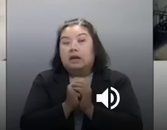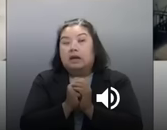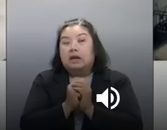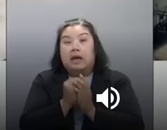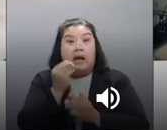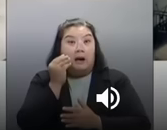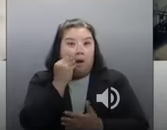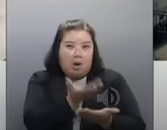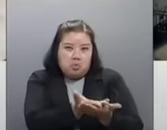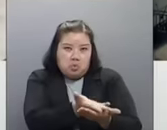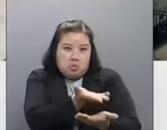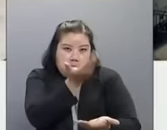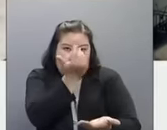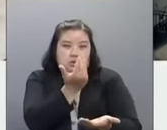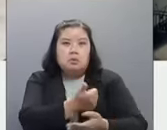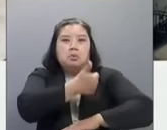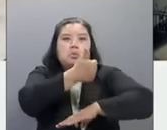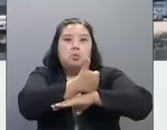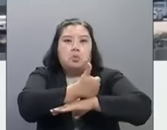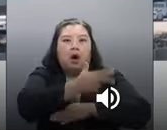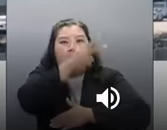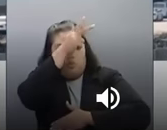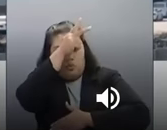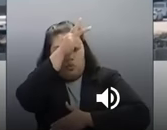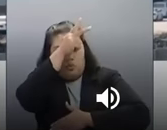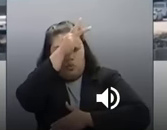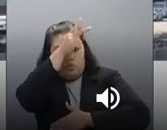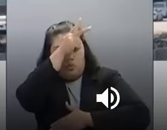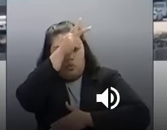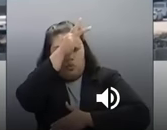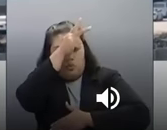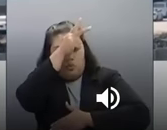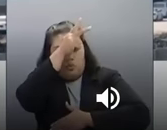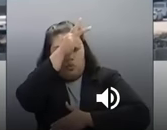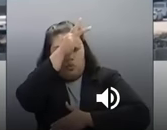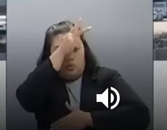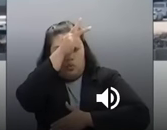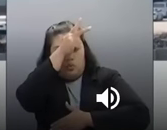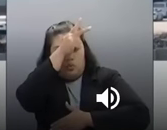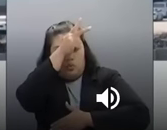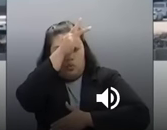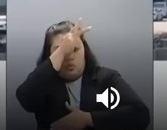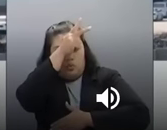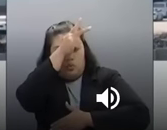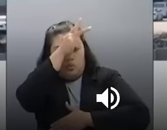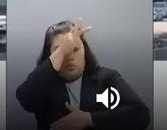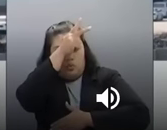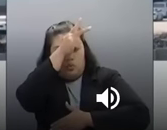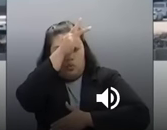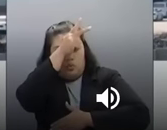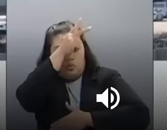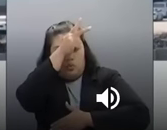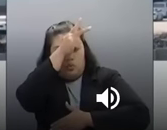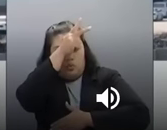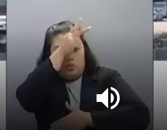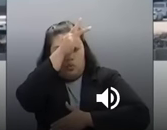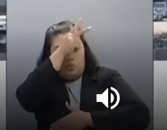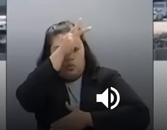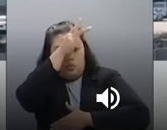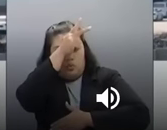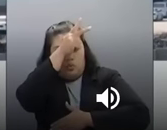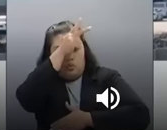ขายาปูนี่ ของเฒ่าแก่ใหญ่และครอบครัวขณะ เดคือเดลาเลบที่ออซินไพนี้เทวดาเมเวดาปวนดุ